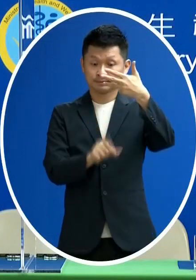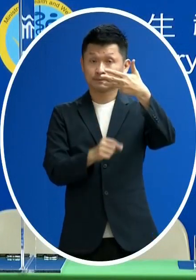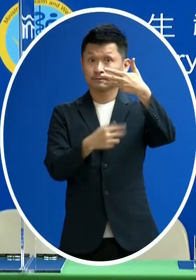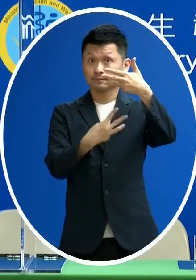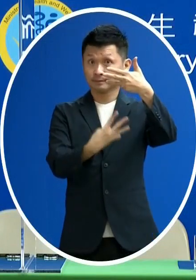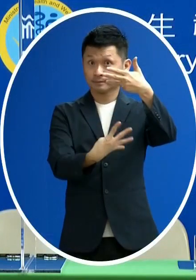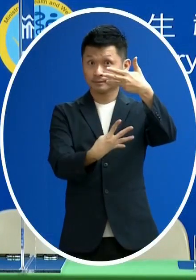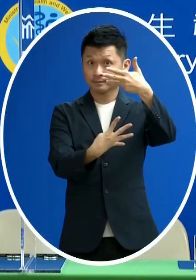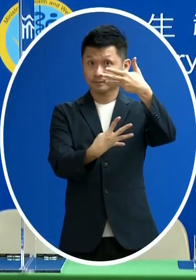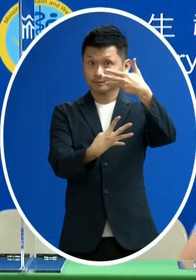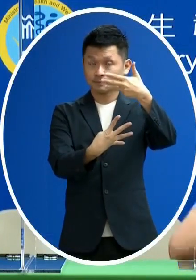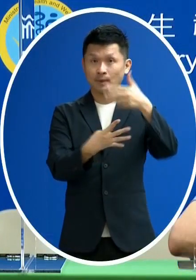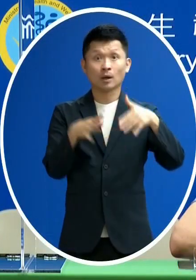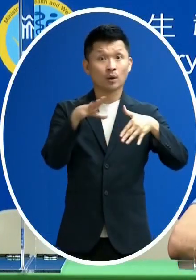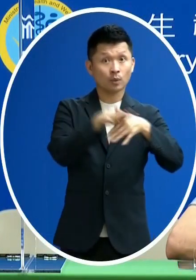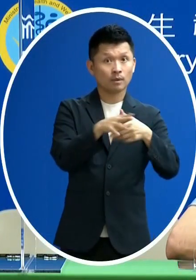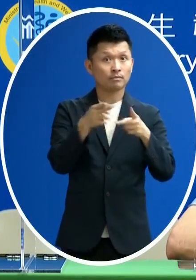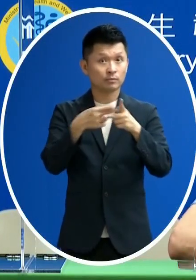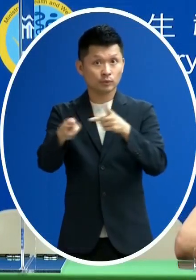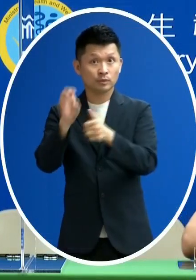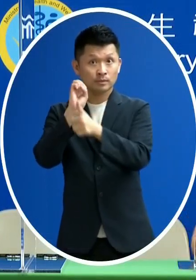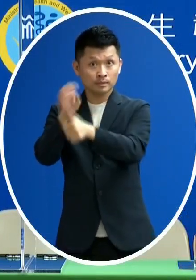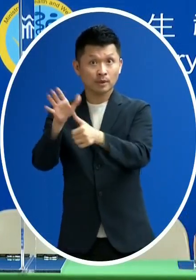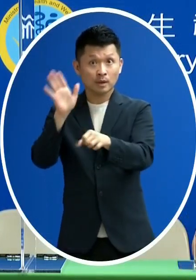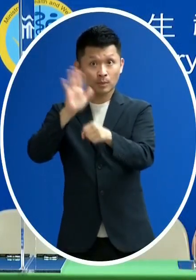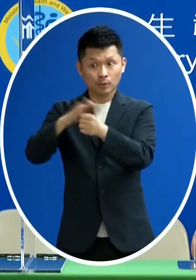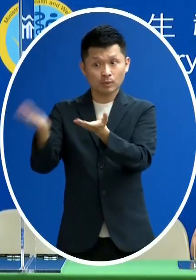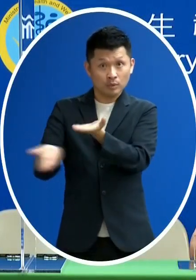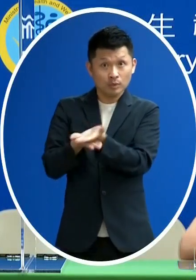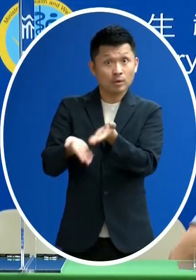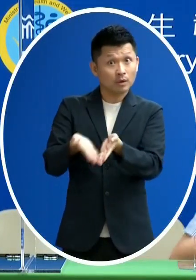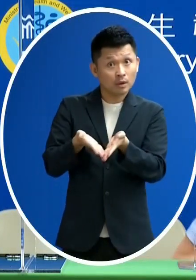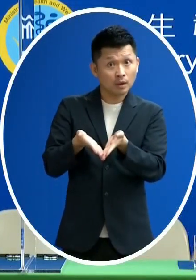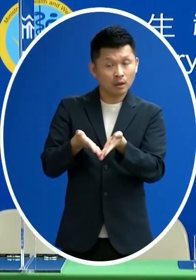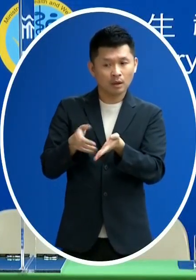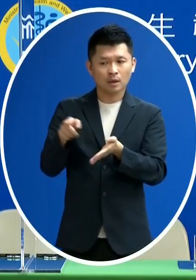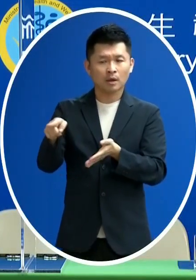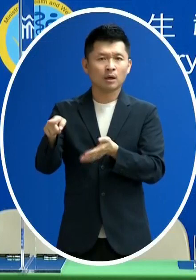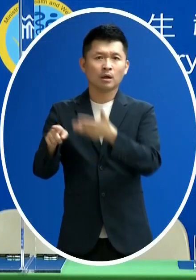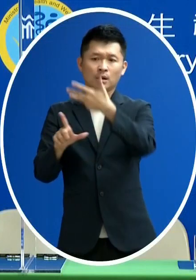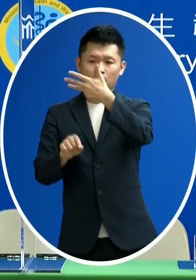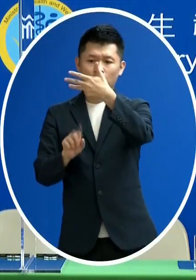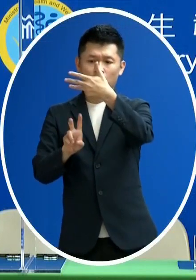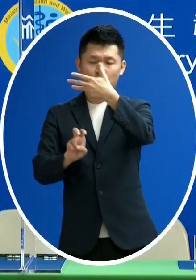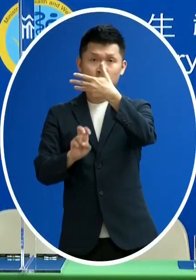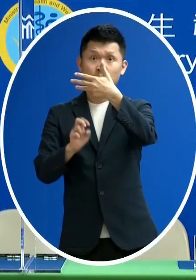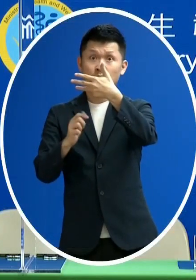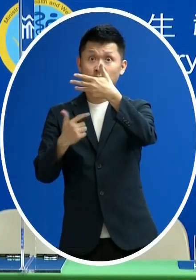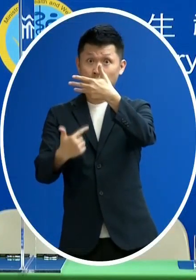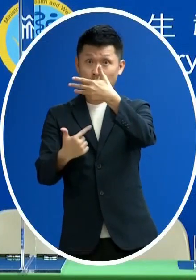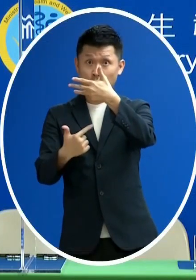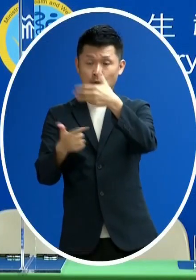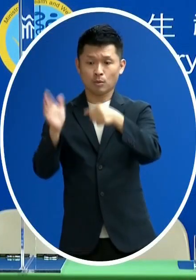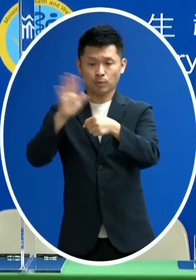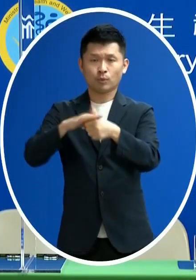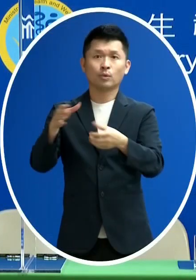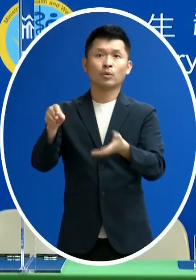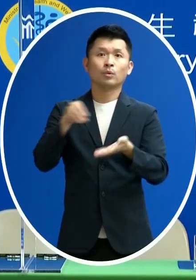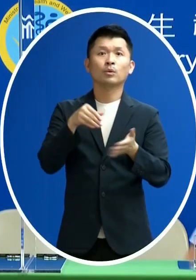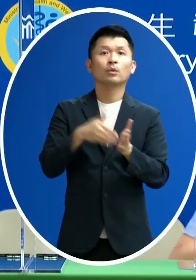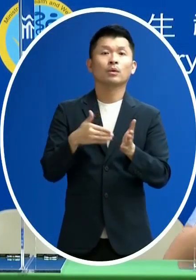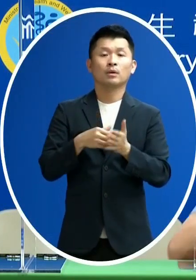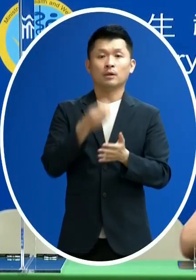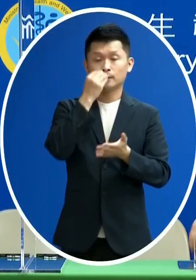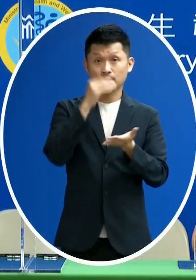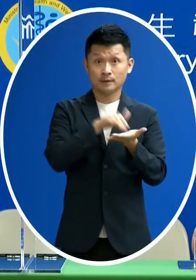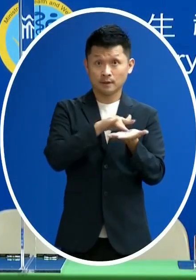8月4号通知发文要他们补件，那他们要补件，其实他们在8月26号就已经补件了，那食药